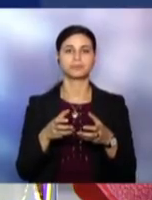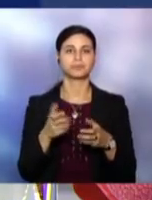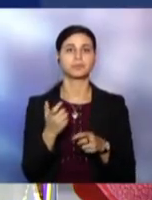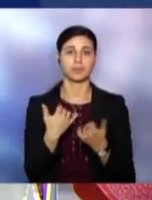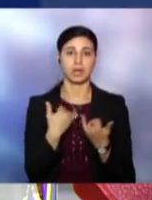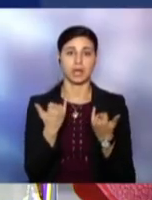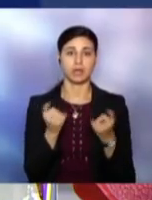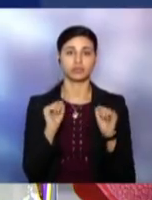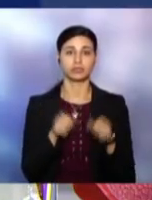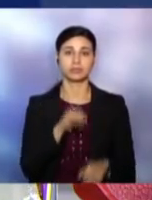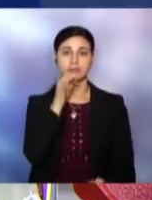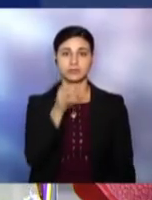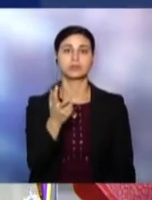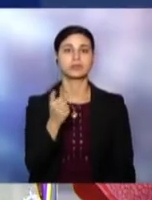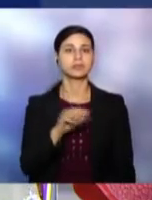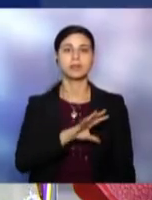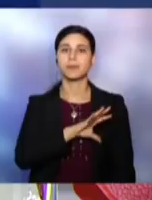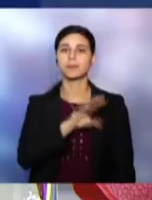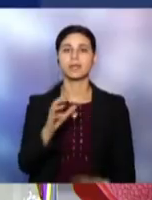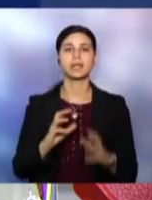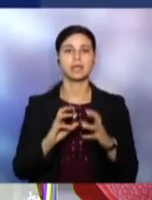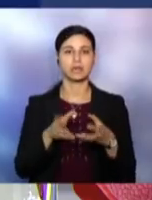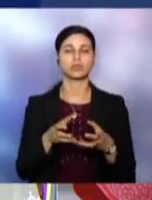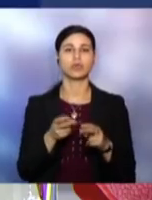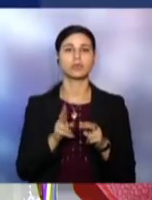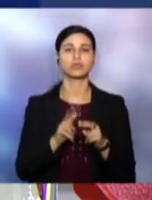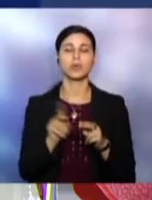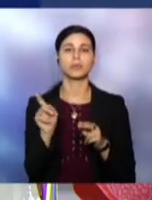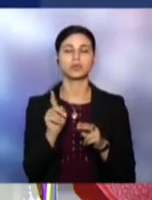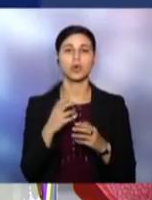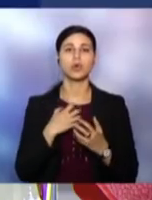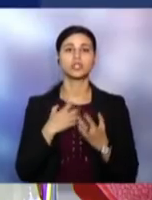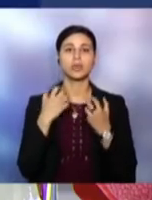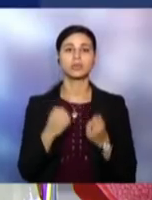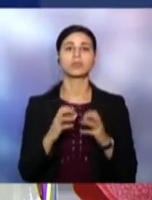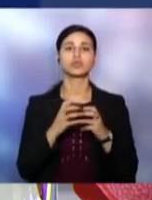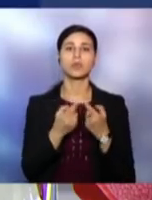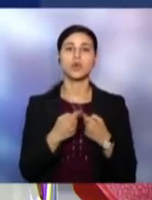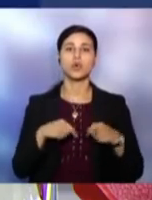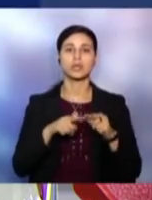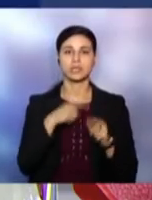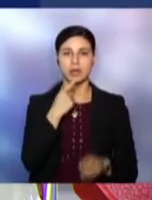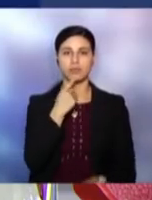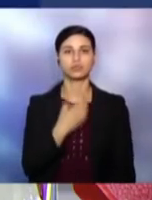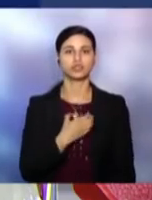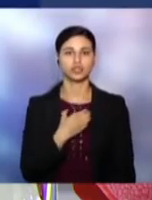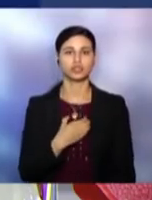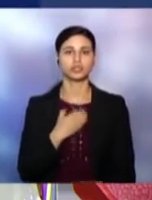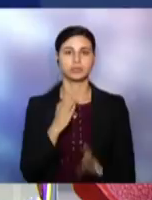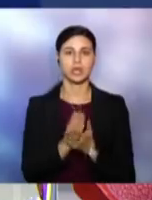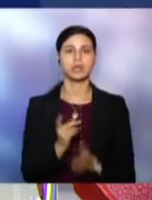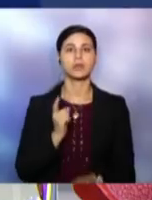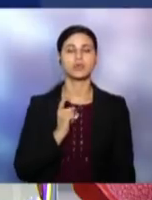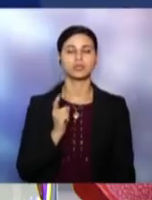გადაუჭარბებლად შემიძლია ვთქვა, რომ დიახ, მთელი კაცობრიობისათვის, იმიტომ რომ ჯანმრთელობის მსოფლიო ორგანიზაცია გამოთქვამს შიშს